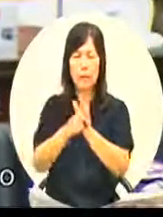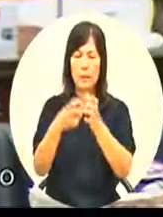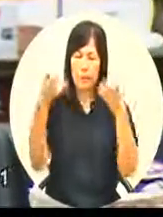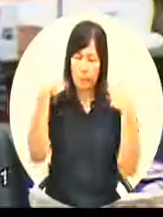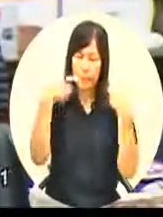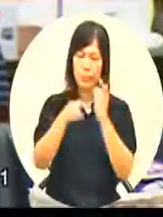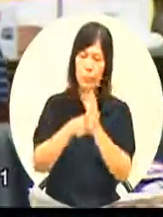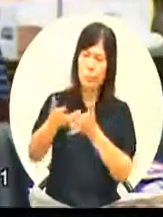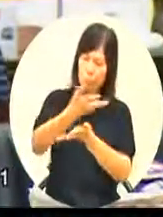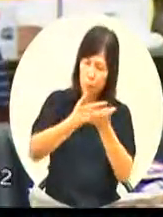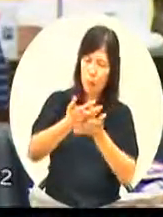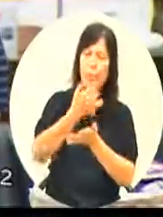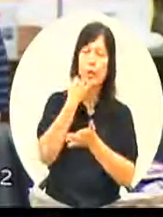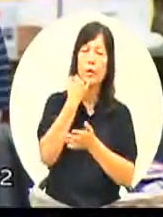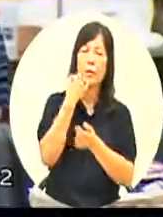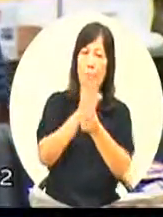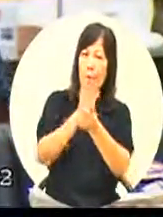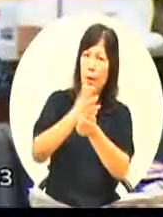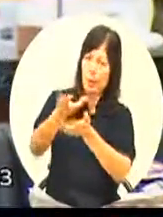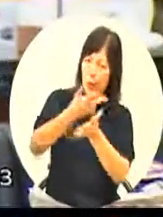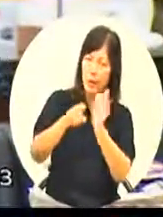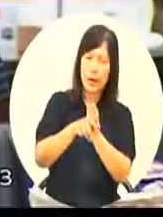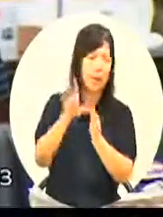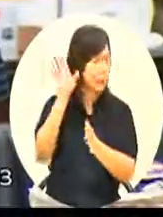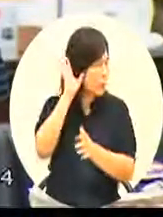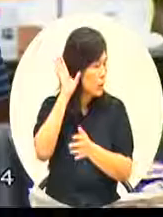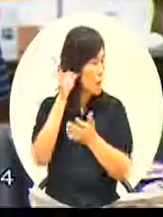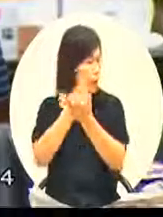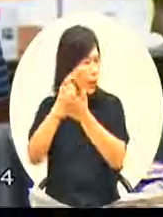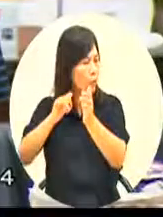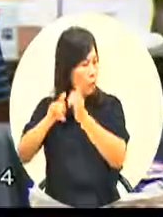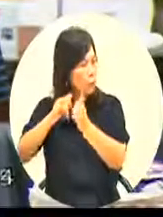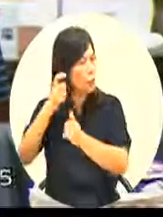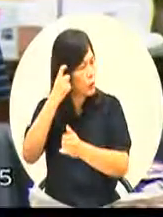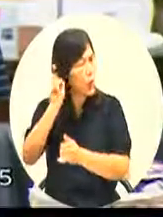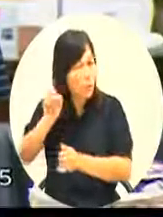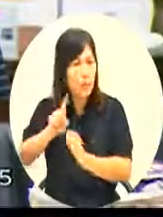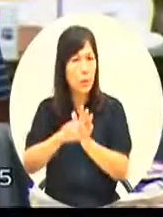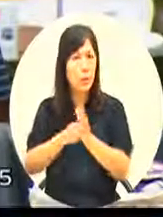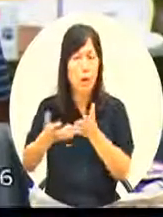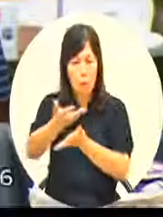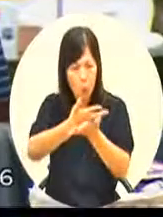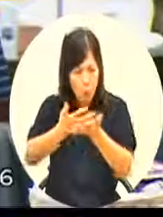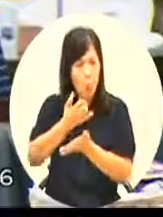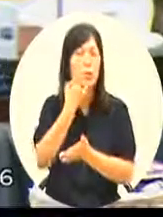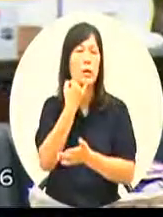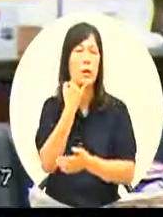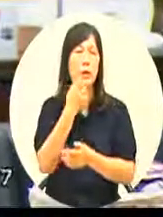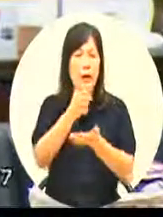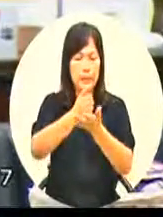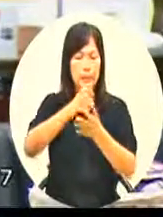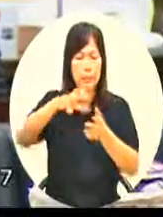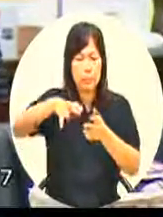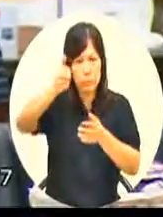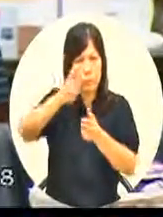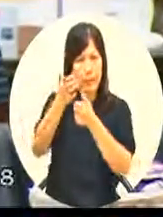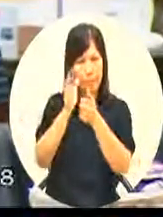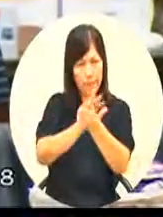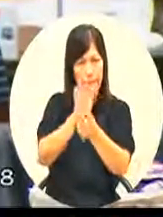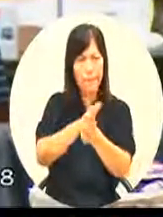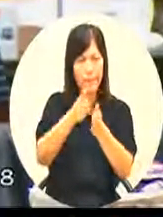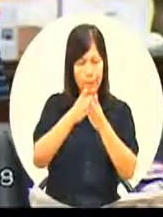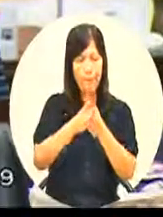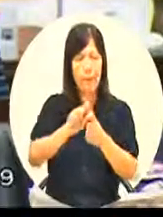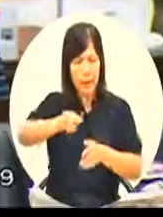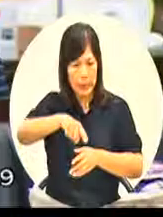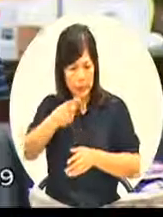好的沟通平台，然后倾听当地的声音，并做好充分的沟通了，这份就拜托局长。好，接下来